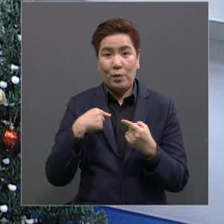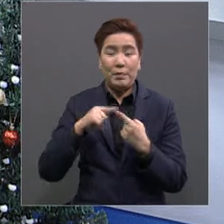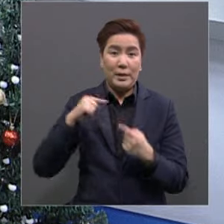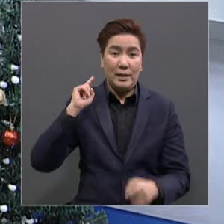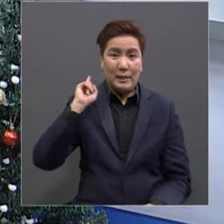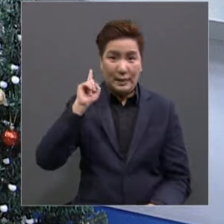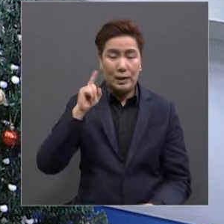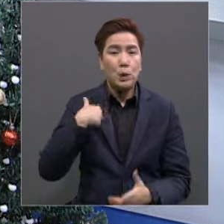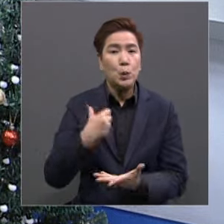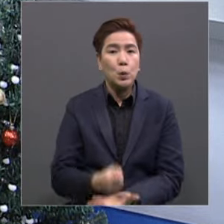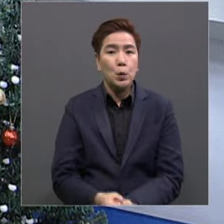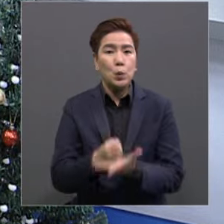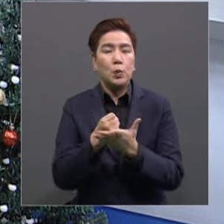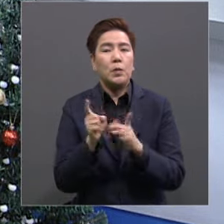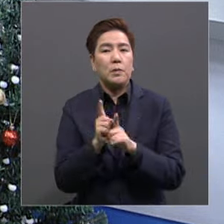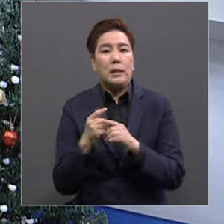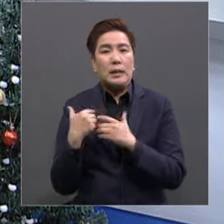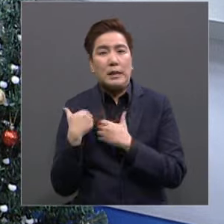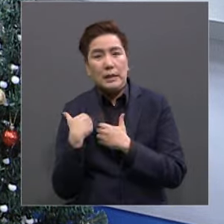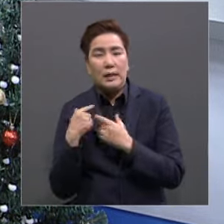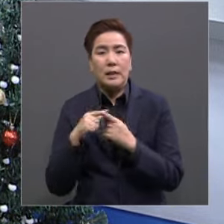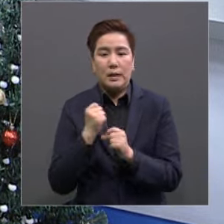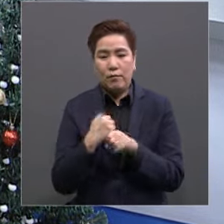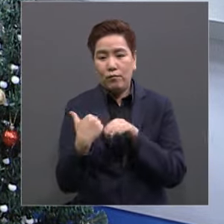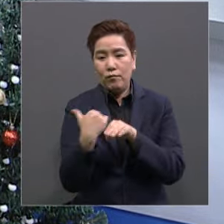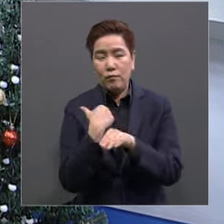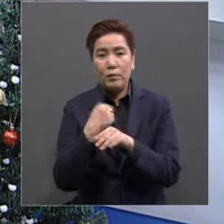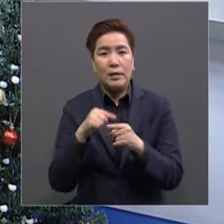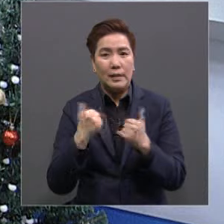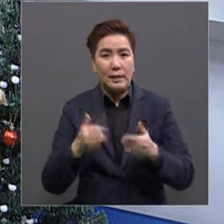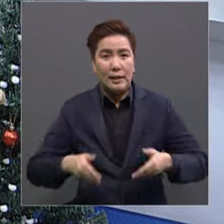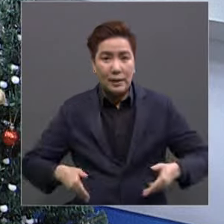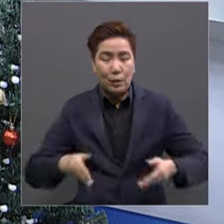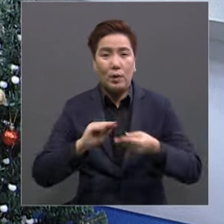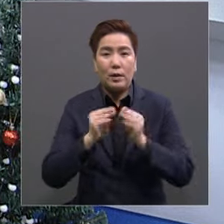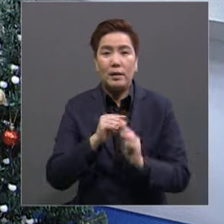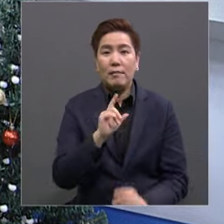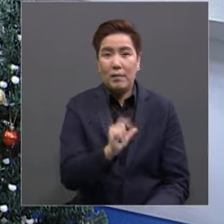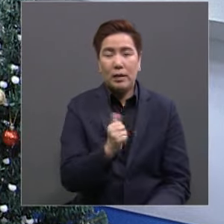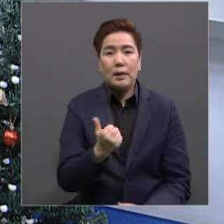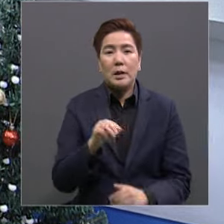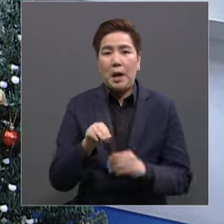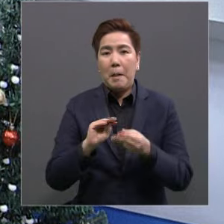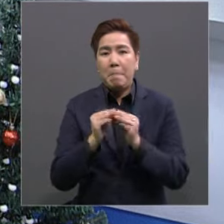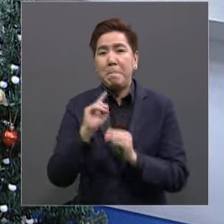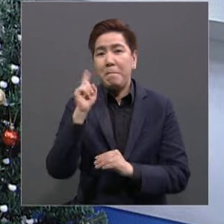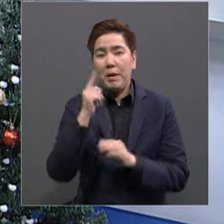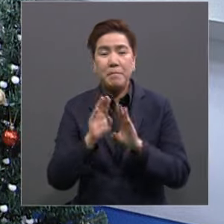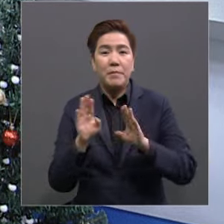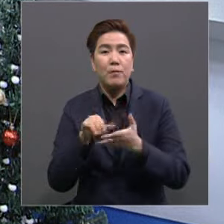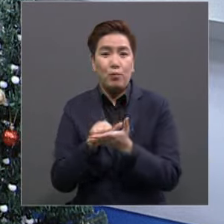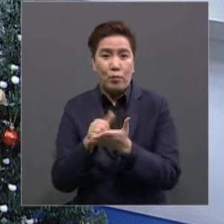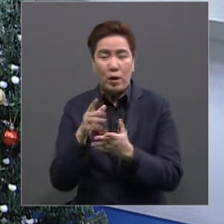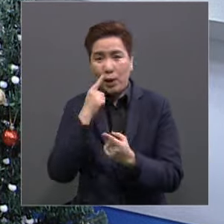อีกหนึ่งทางที่จะช่วยแบ่งเบาภาระทางการจราจรบนเส้นทางถนนสายหลักก็คือมอเตอร์เวย์ใหม่ที่มีการเปิด